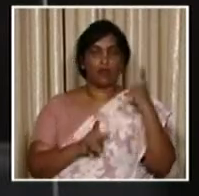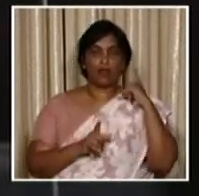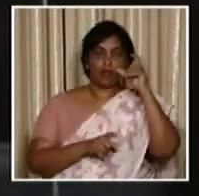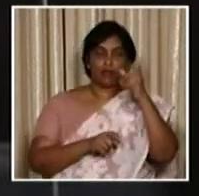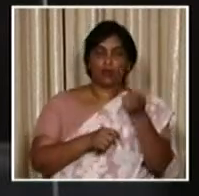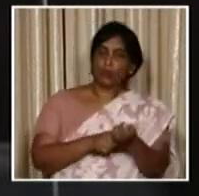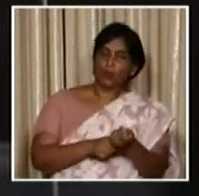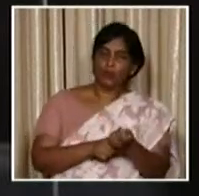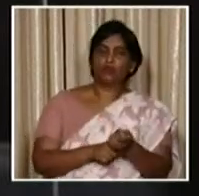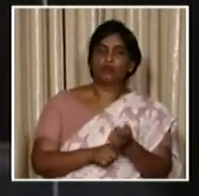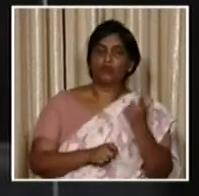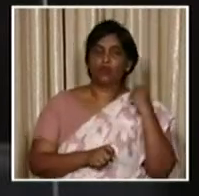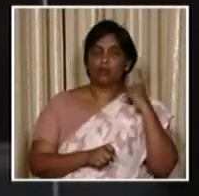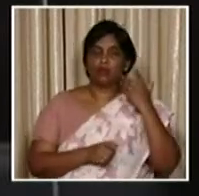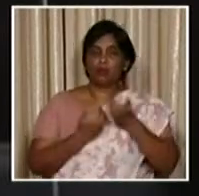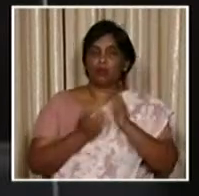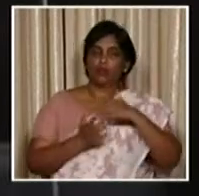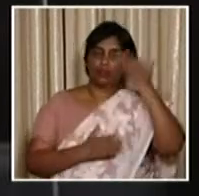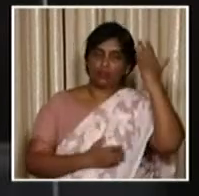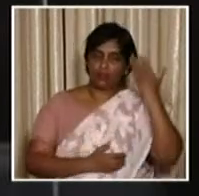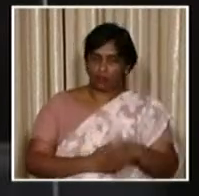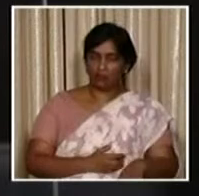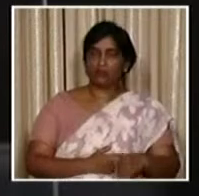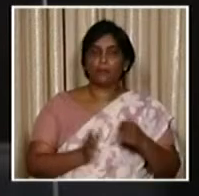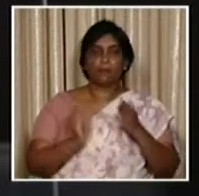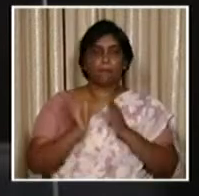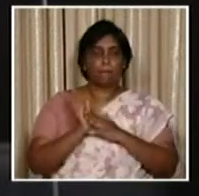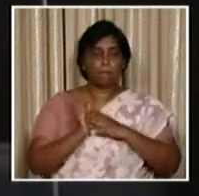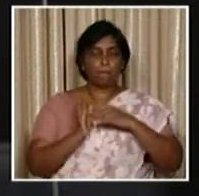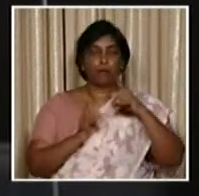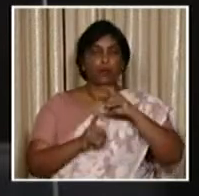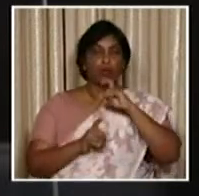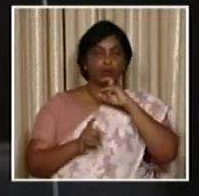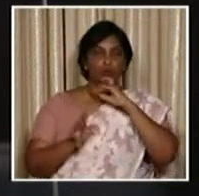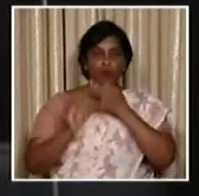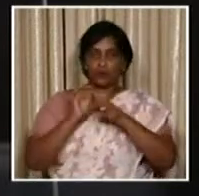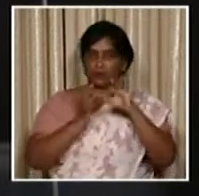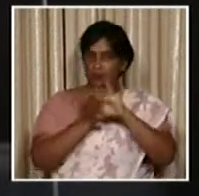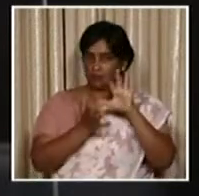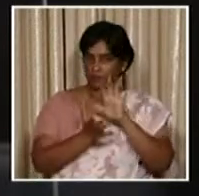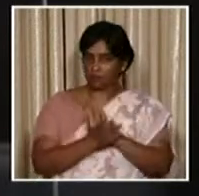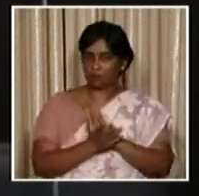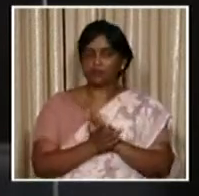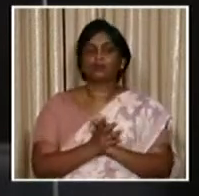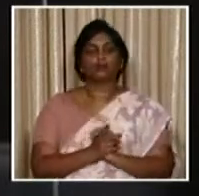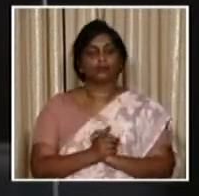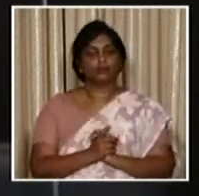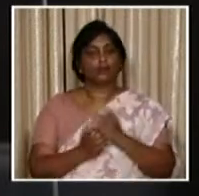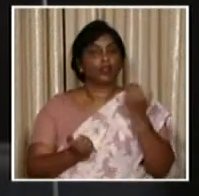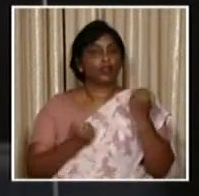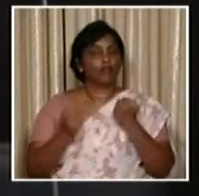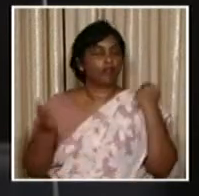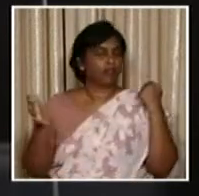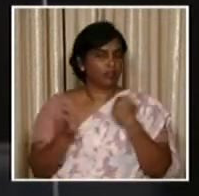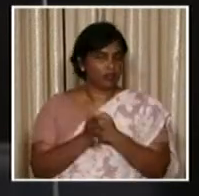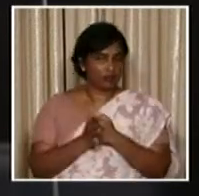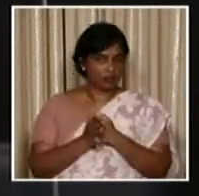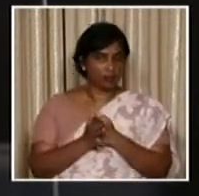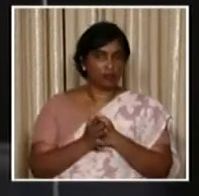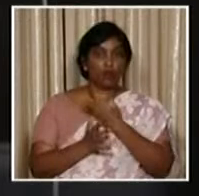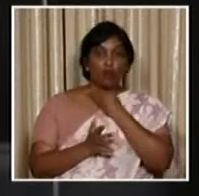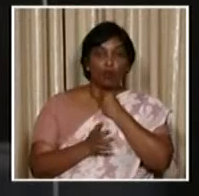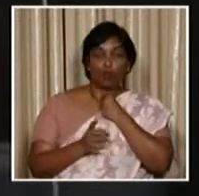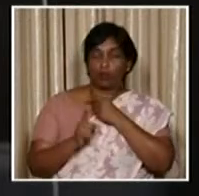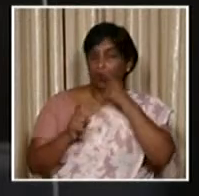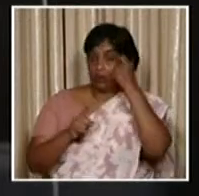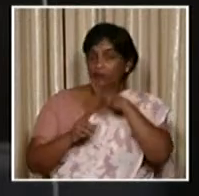ila, es sebelah si edi guna sahaja na, mannar ma di kerne ya ada naduat tiu. Wahana khapu kagya na burusak